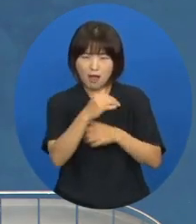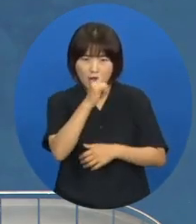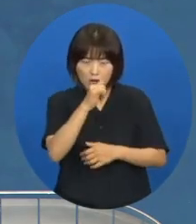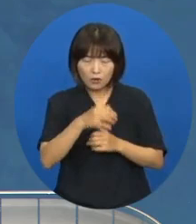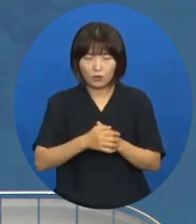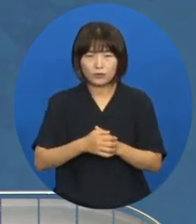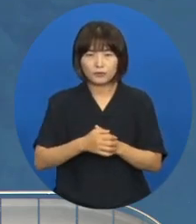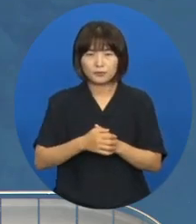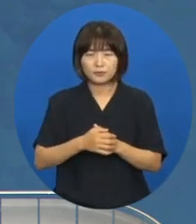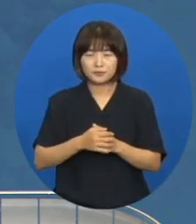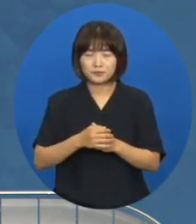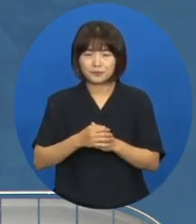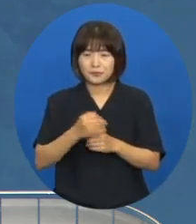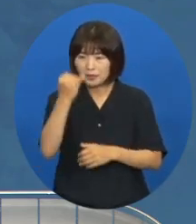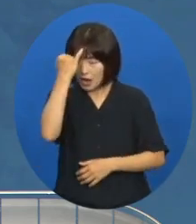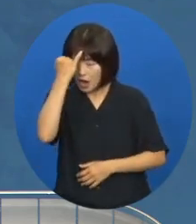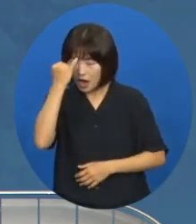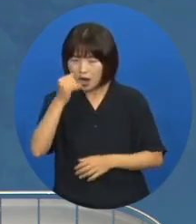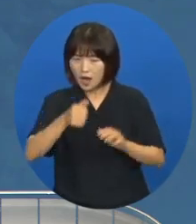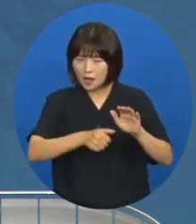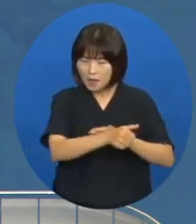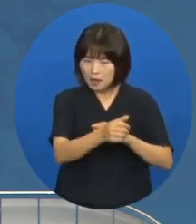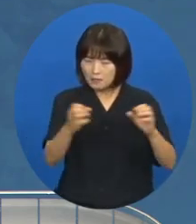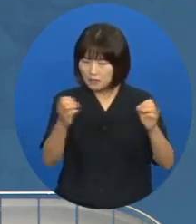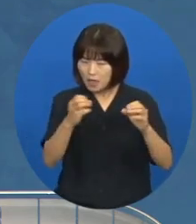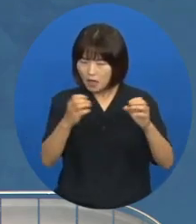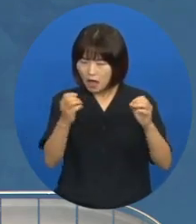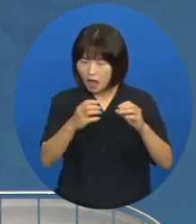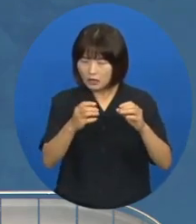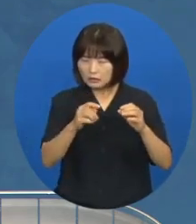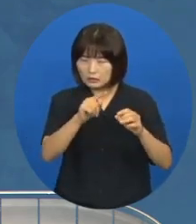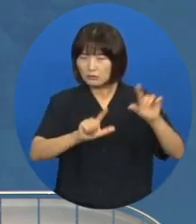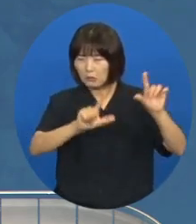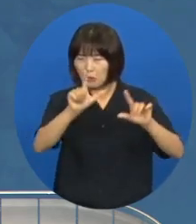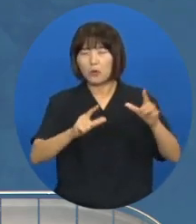뱀과 자꾸 이야기 나누는 것처럼 이미 그런 상태에 있는 거예요.